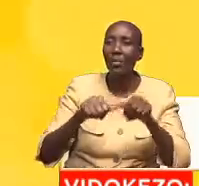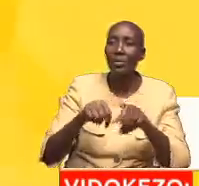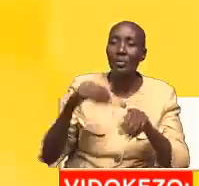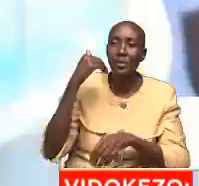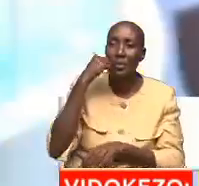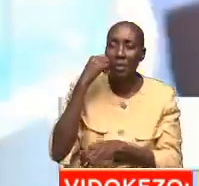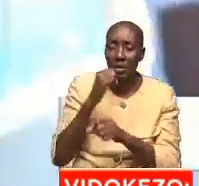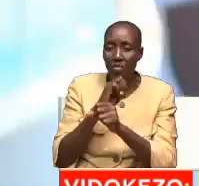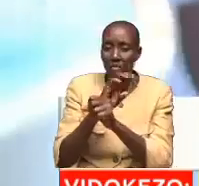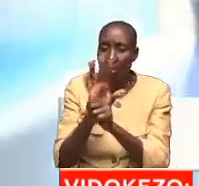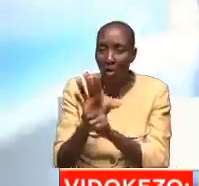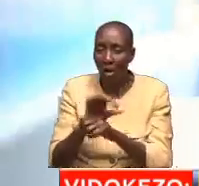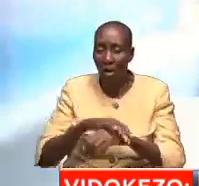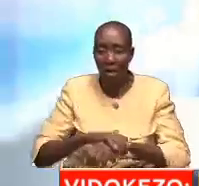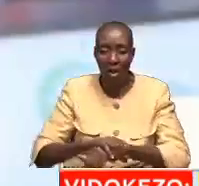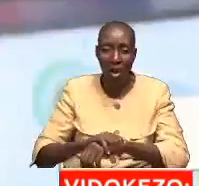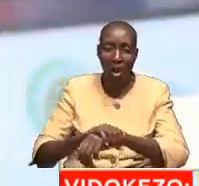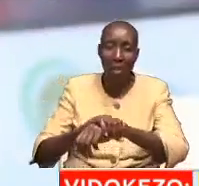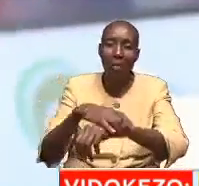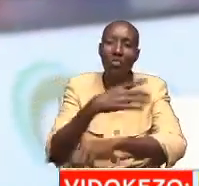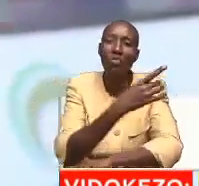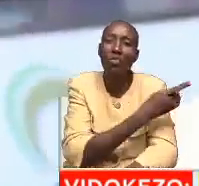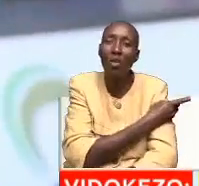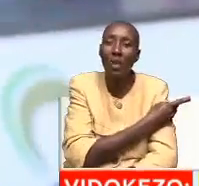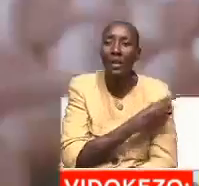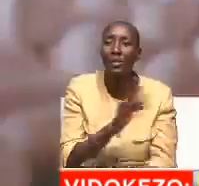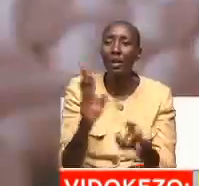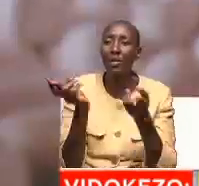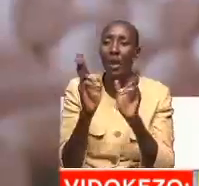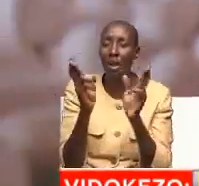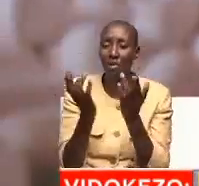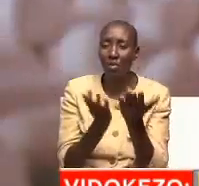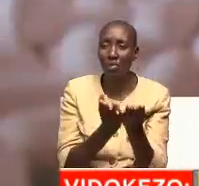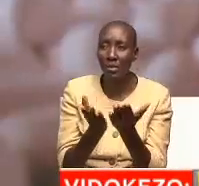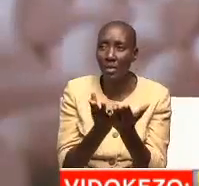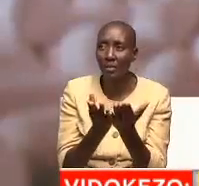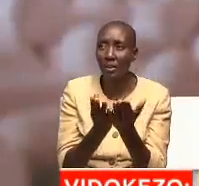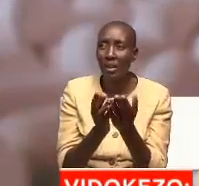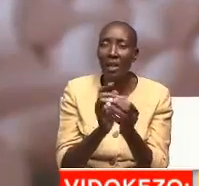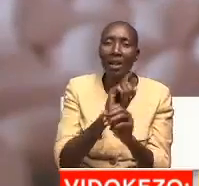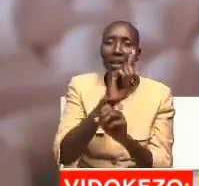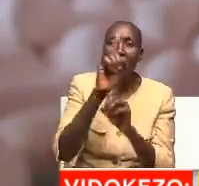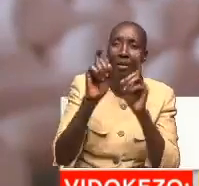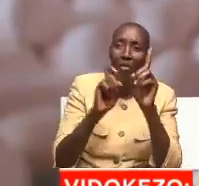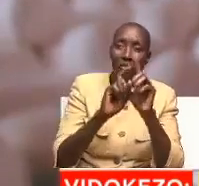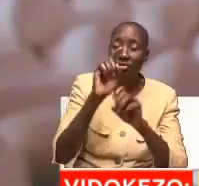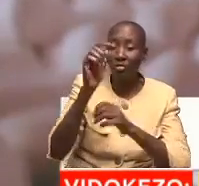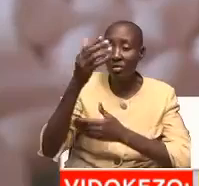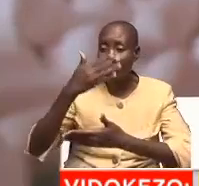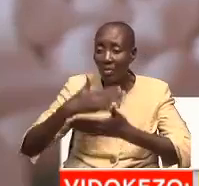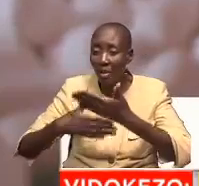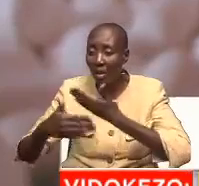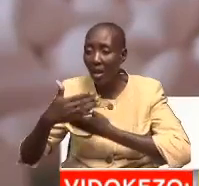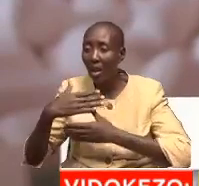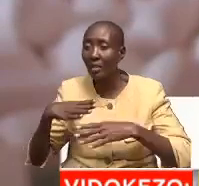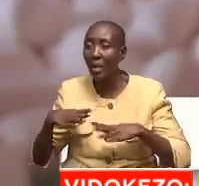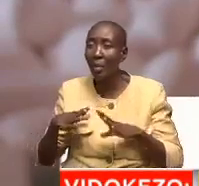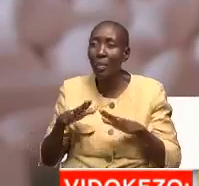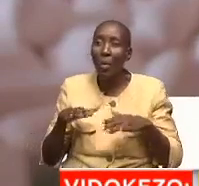corona, anaelekezwa kwa matabibu tayari kushughulikiwa. Unaulizwa maneno ya interaction, kama umeinteract na mtu